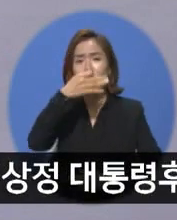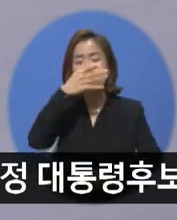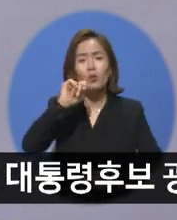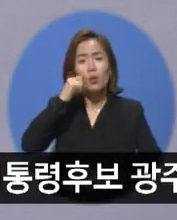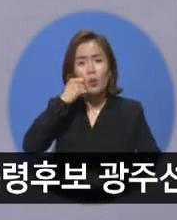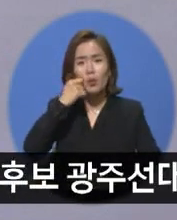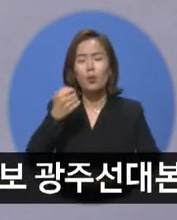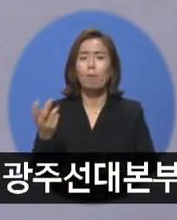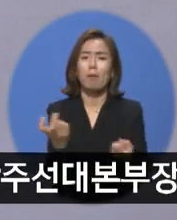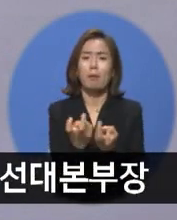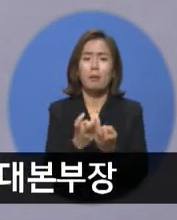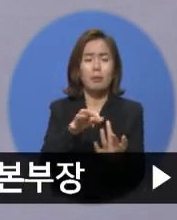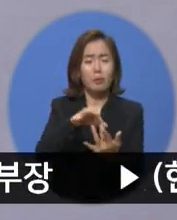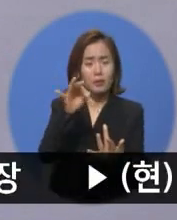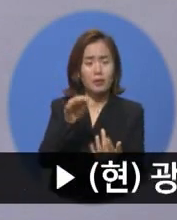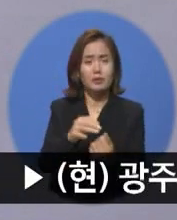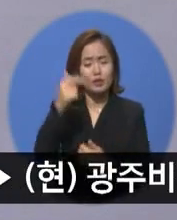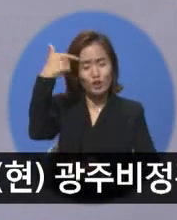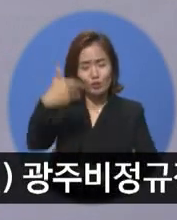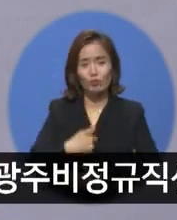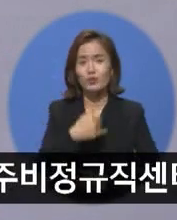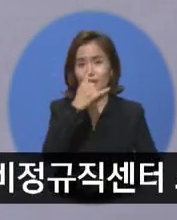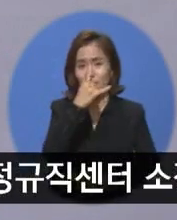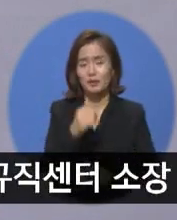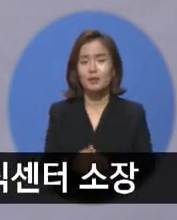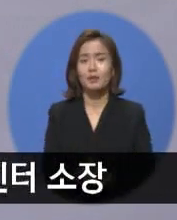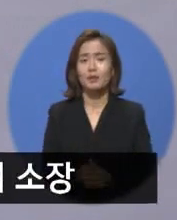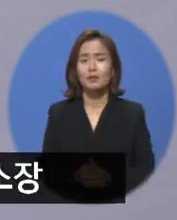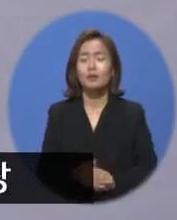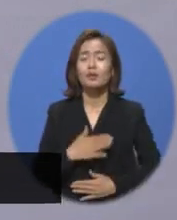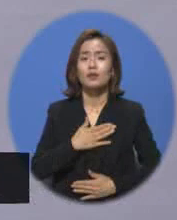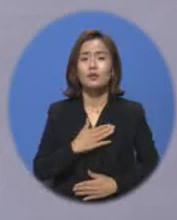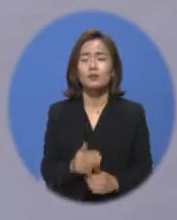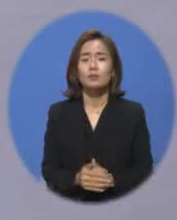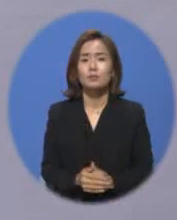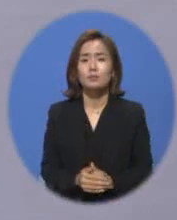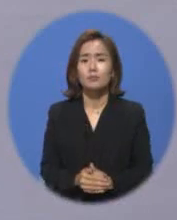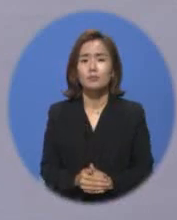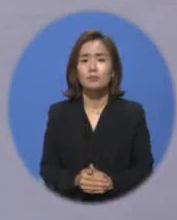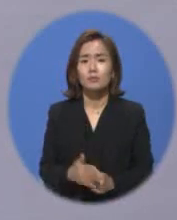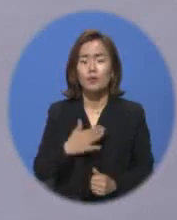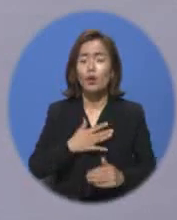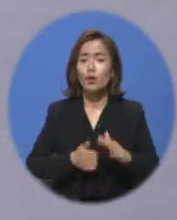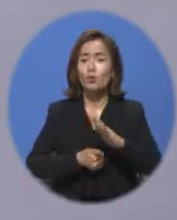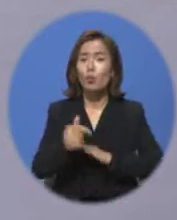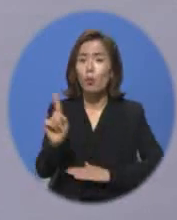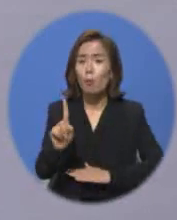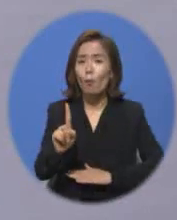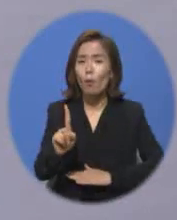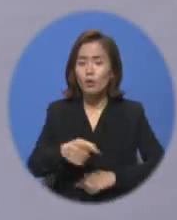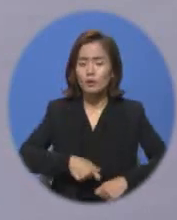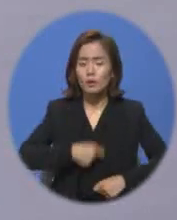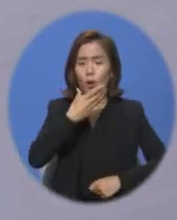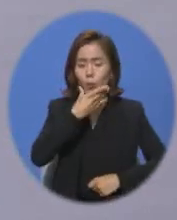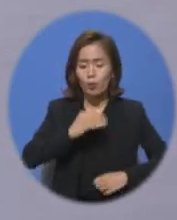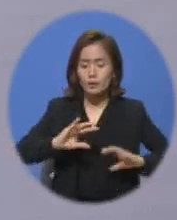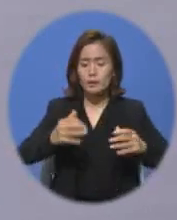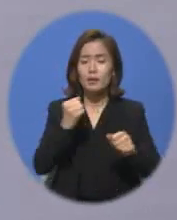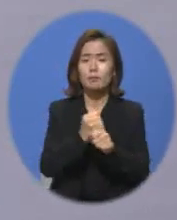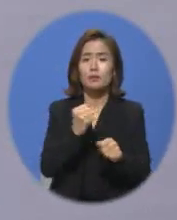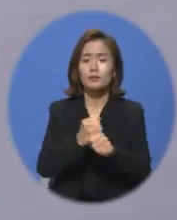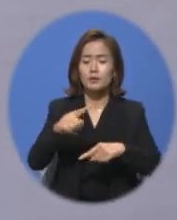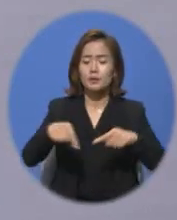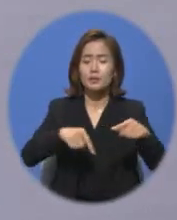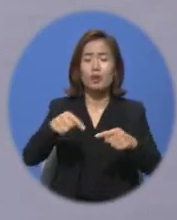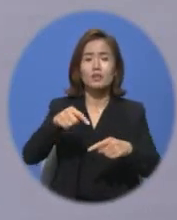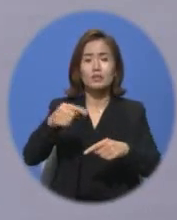민주당내에더쉽고실현가능한길이있는데왜내가어려운길을택했는지묻습니다. 물론저는 정의로운복지국가를건설하겠다는정치철학과꿈을가지고